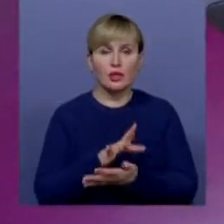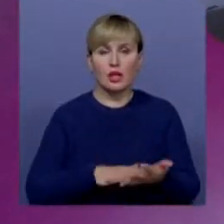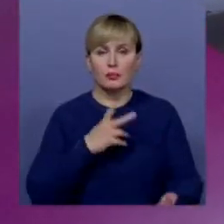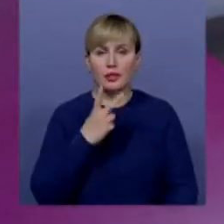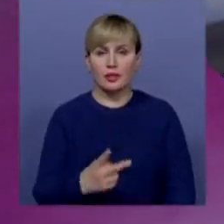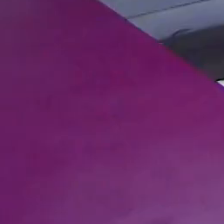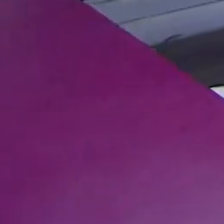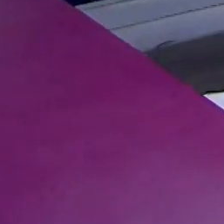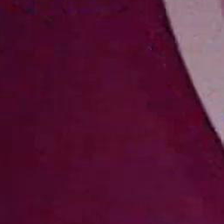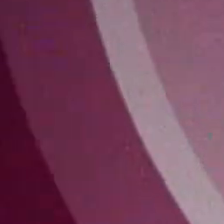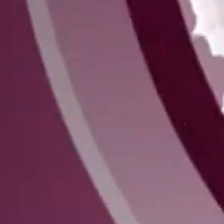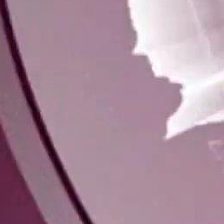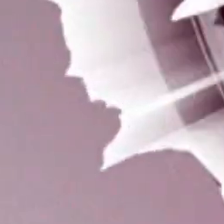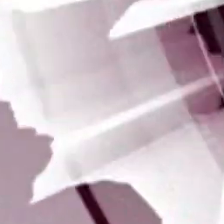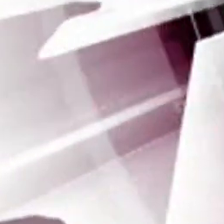далее.